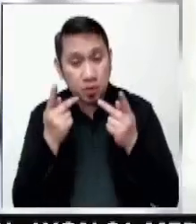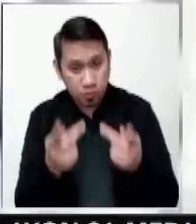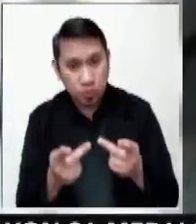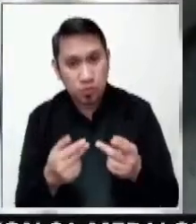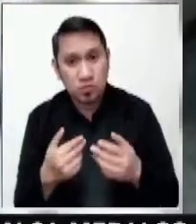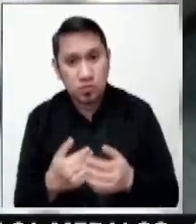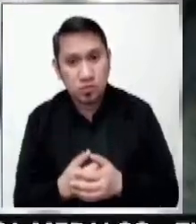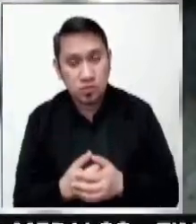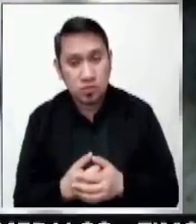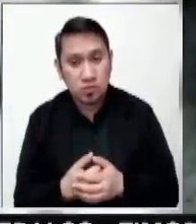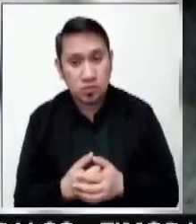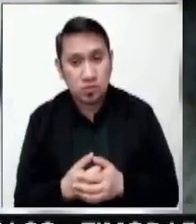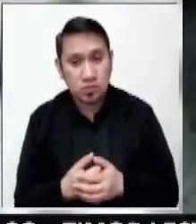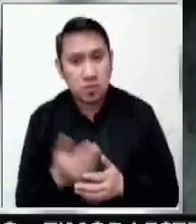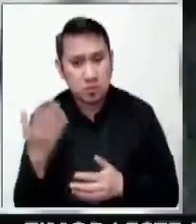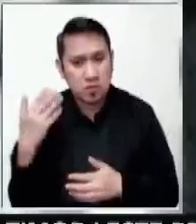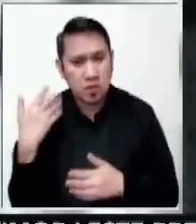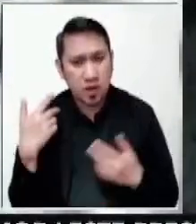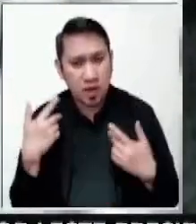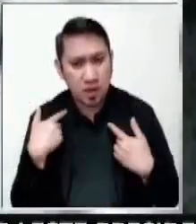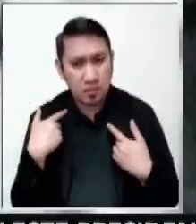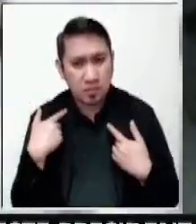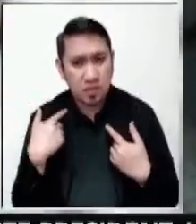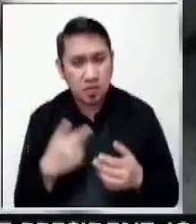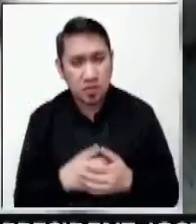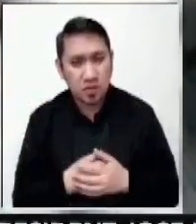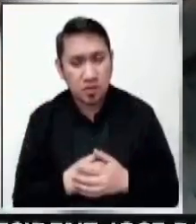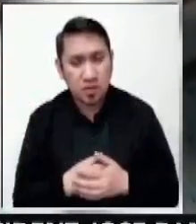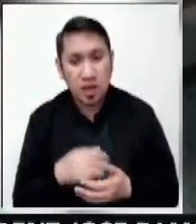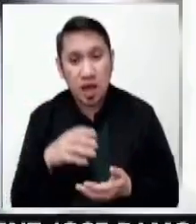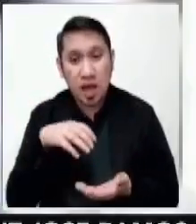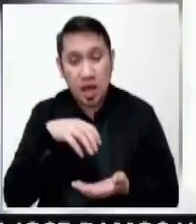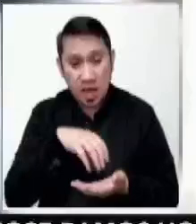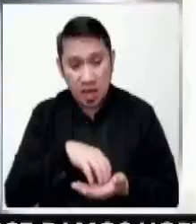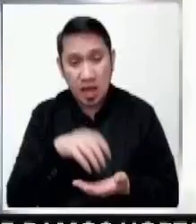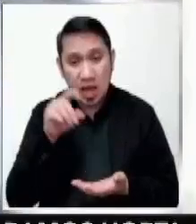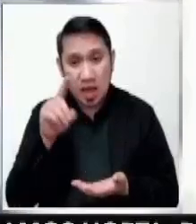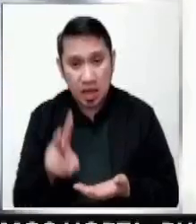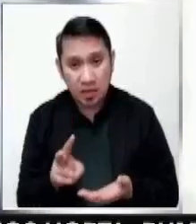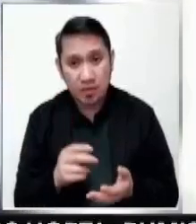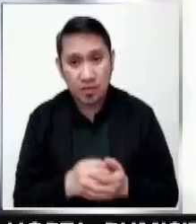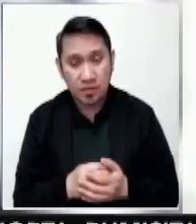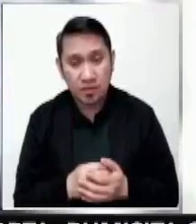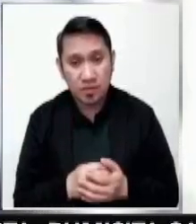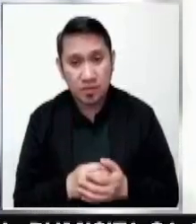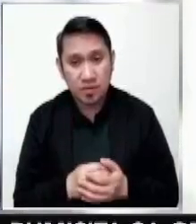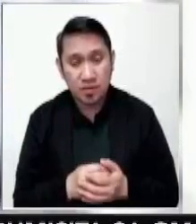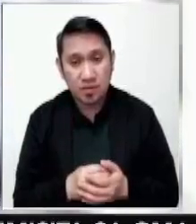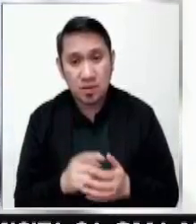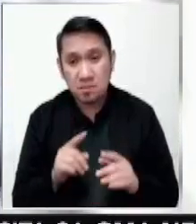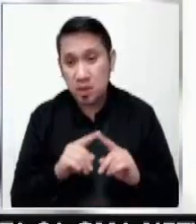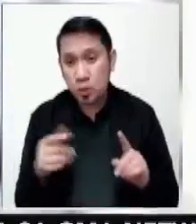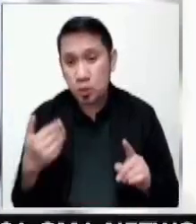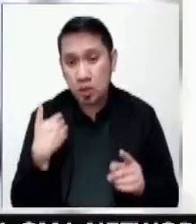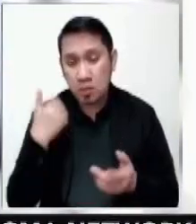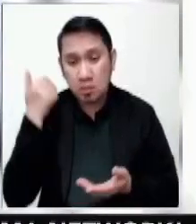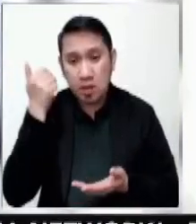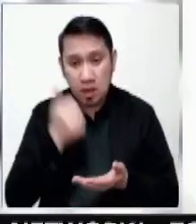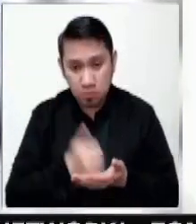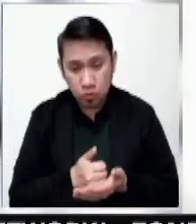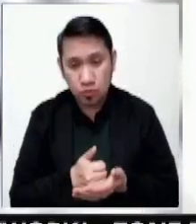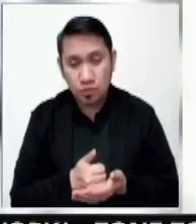bbm nung senator pa siya na half cup of rice hindi lang siya na naipasa as Batas kasi